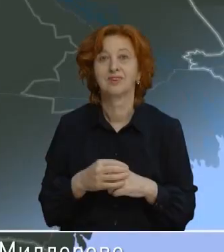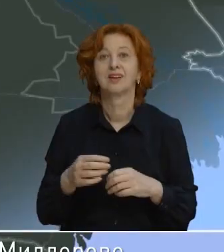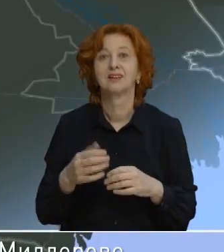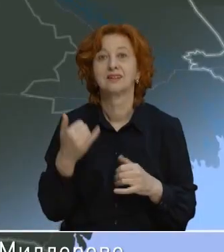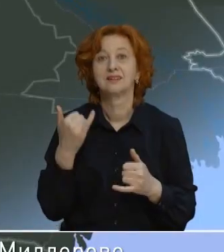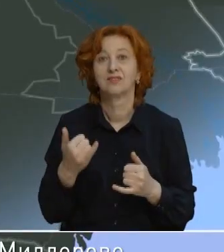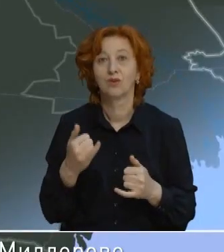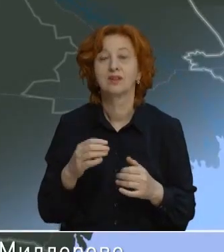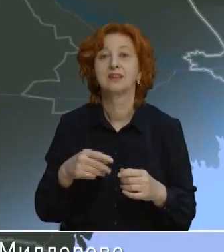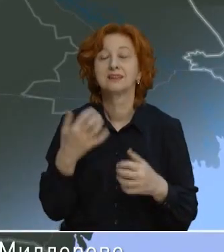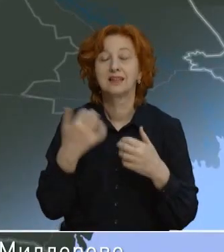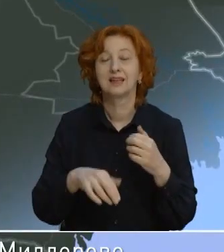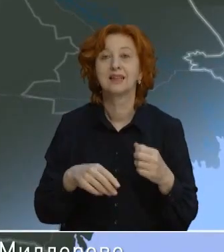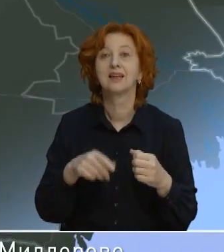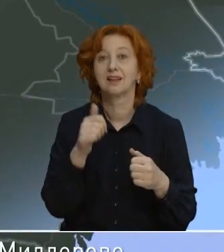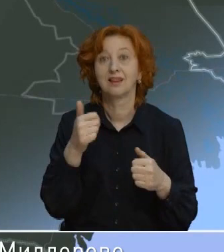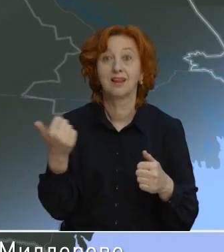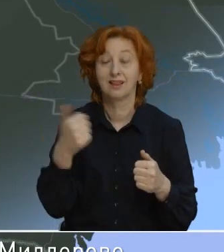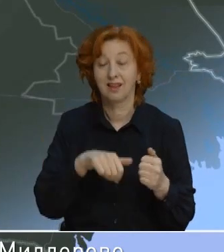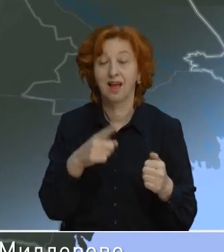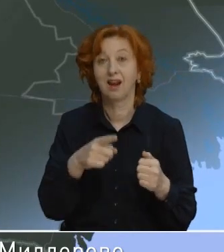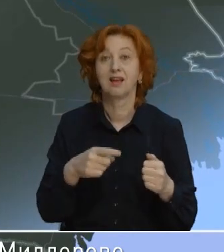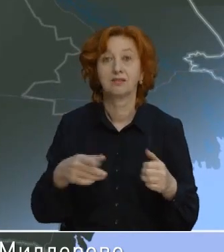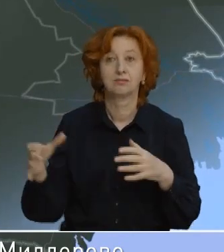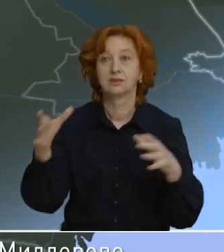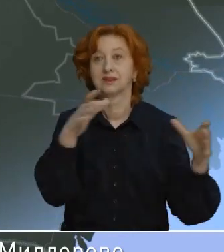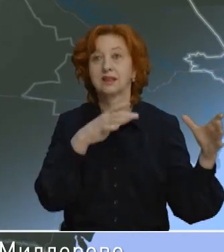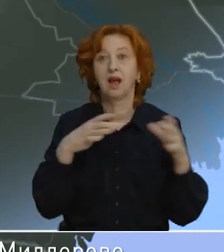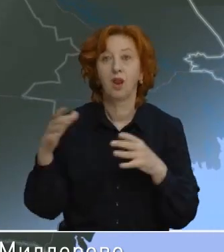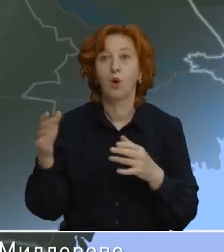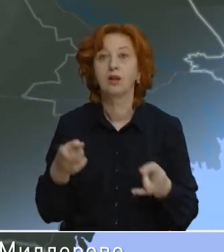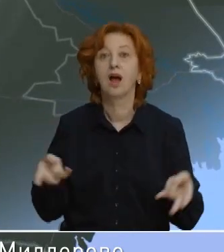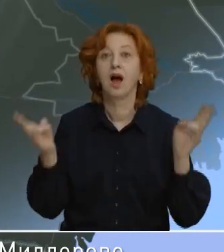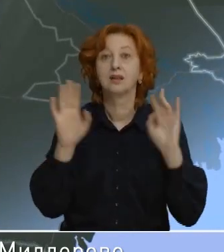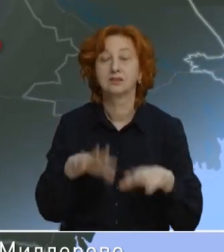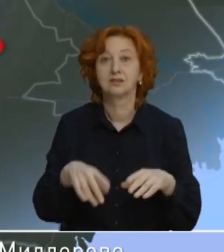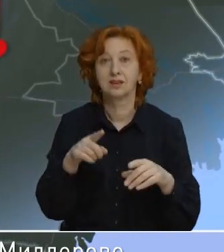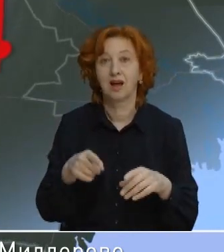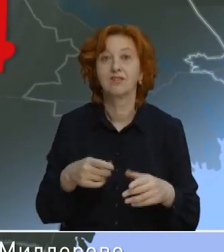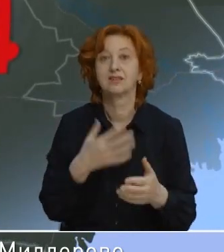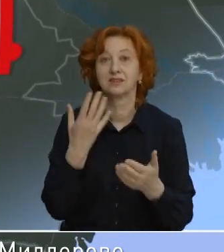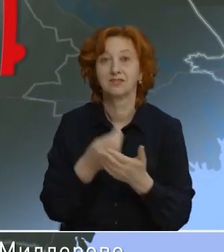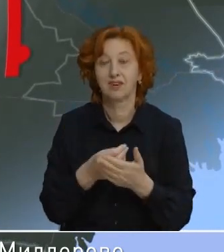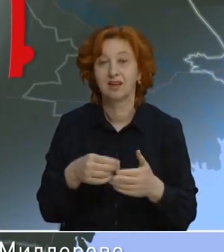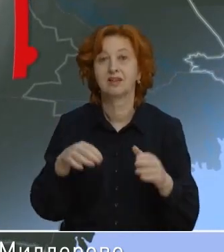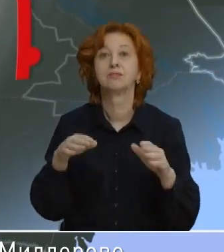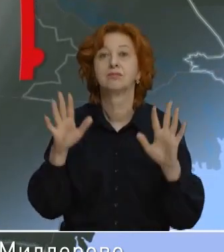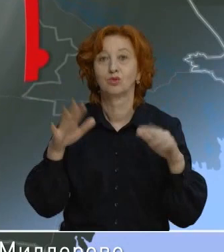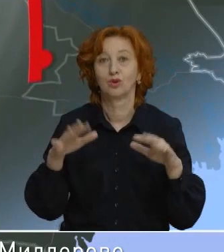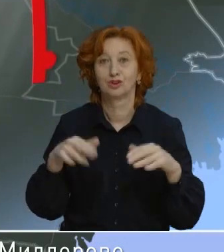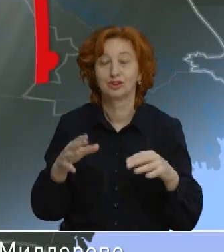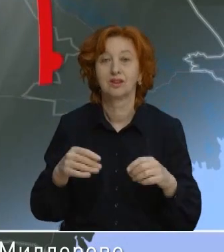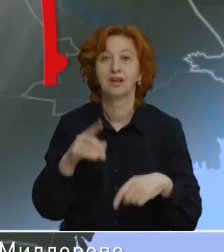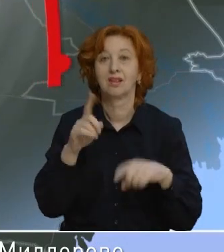середине текущей недели циклон продолжит свой путь на севере и оставит территорию Ростовской области в своей тыловой части. Вместе